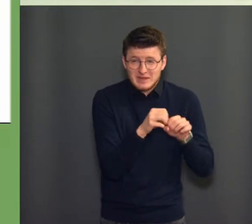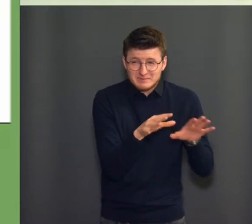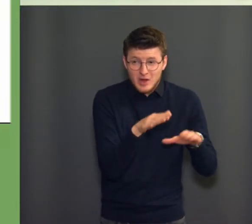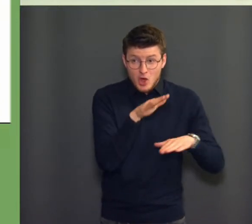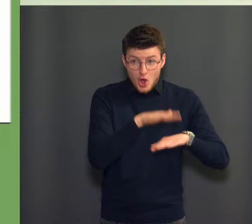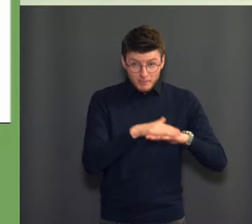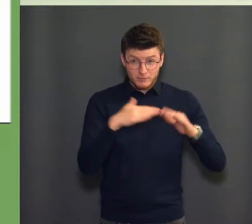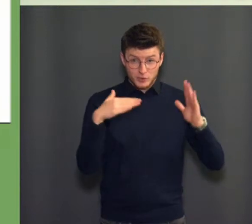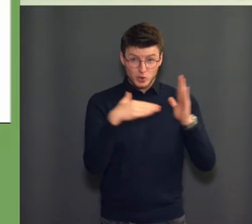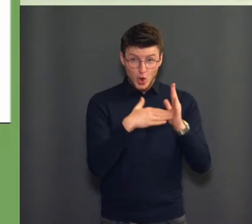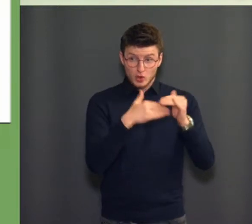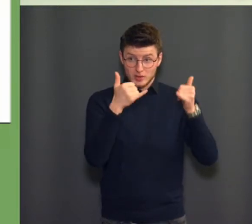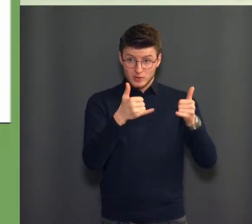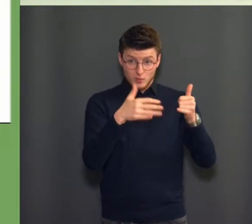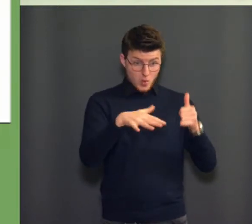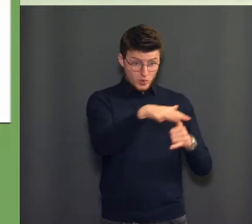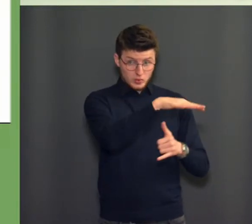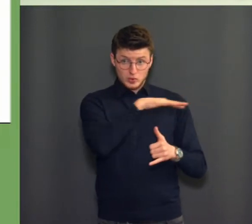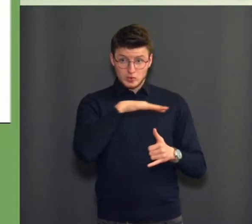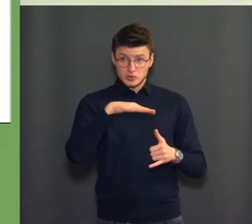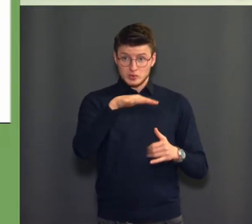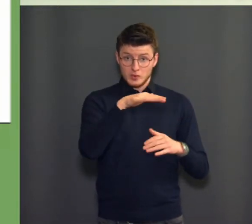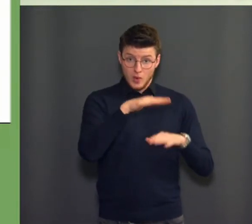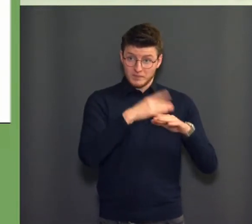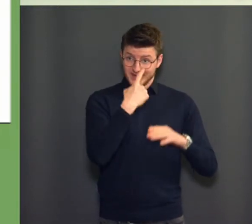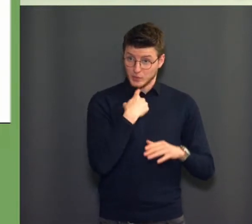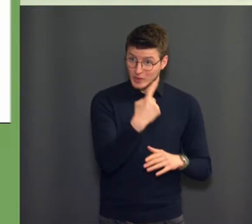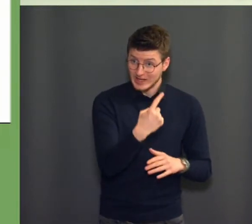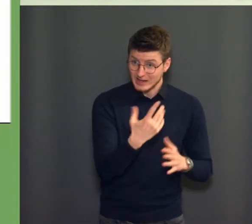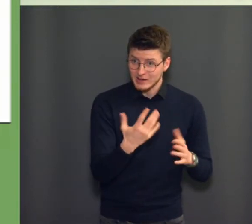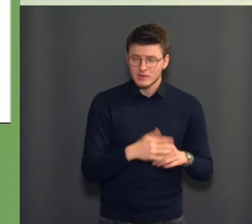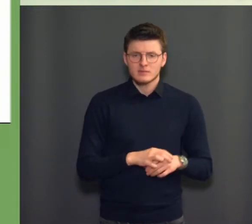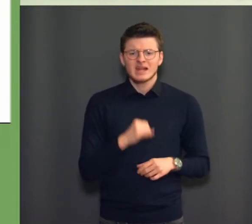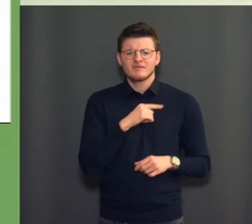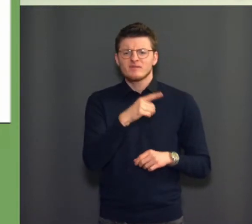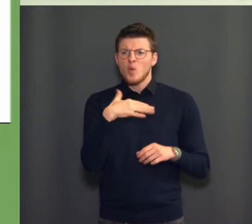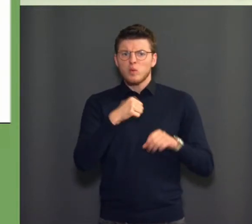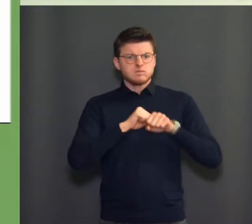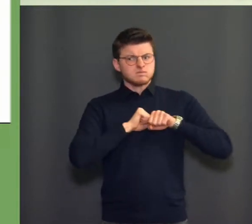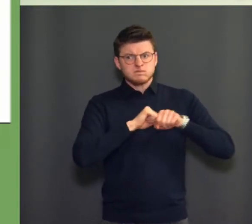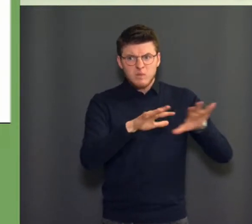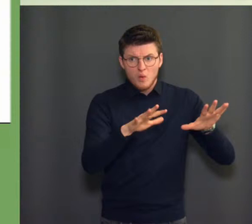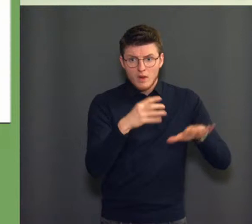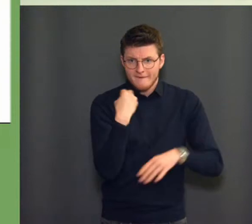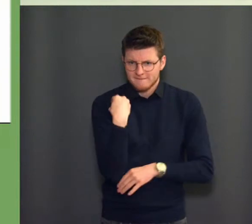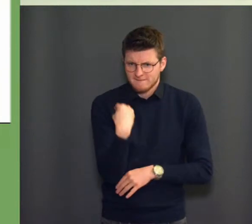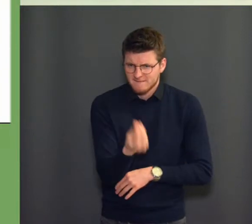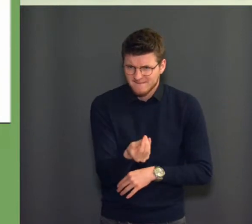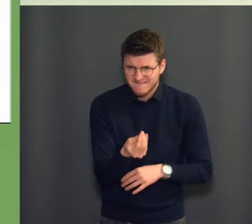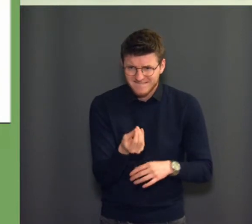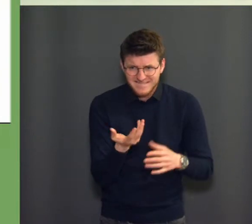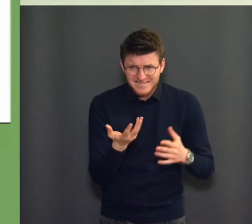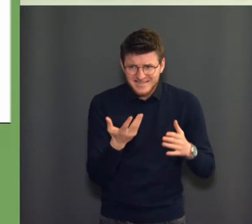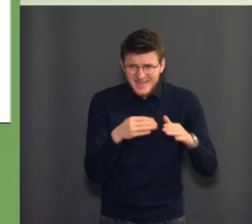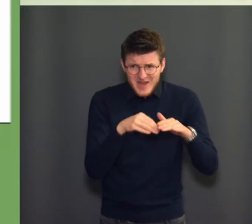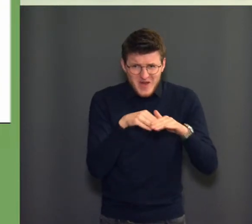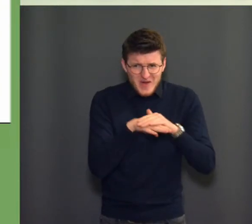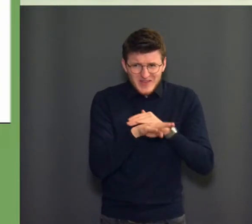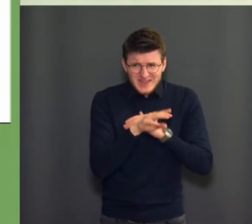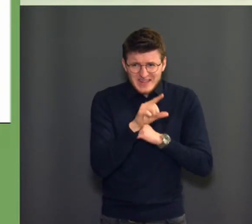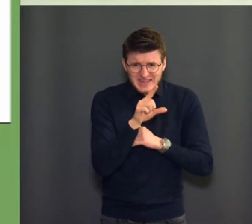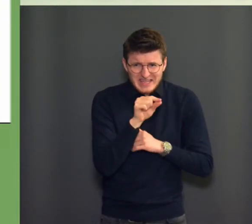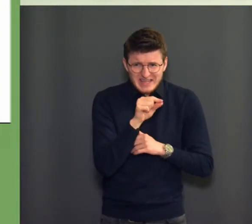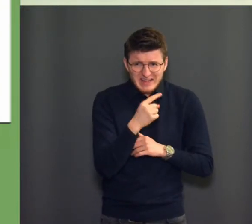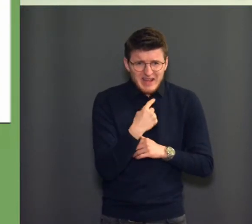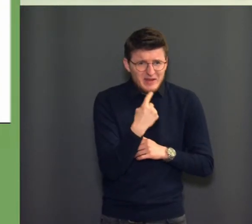uitbraken blijven nog altijd zeldzaam, minder dan 10 per week. En de woonzorgcentrumbewoners vertegenwoordigen nog steeds minder